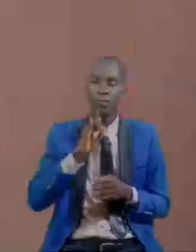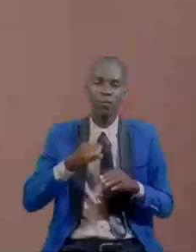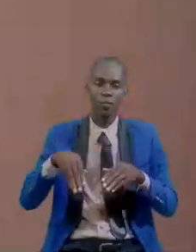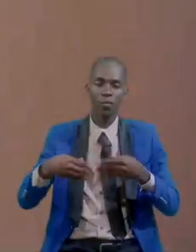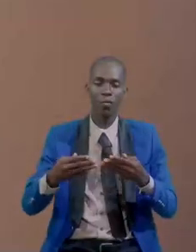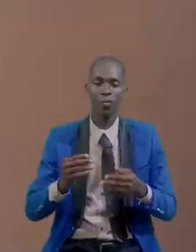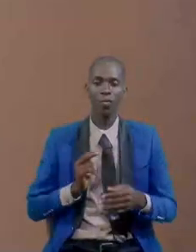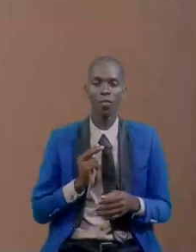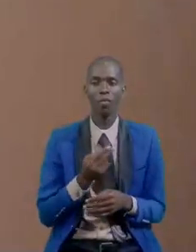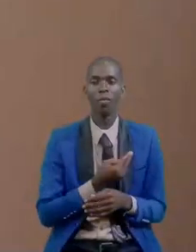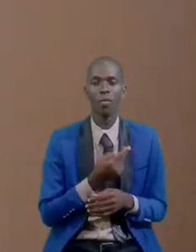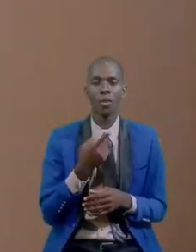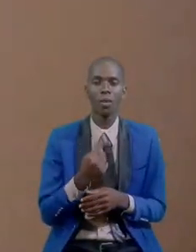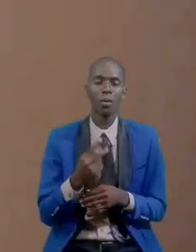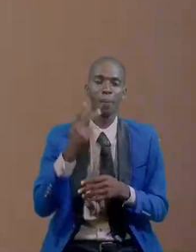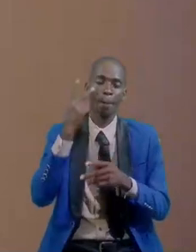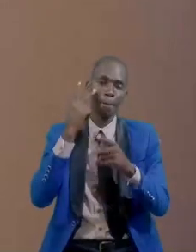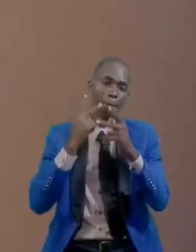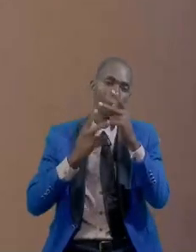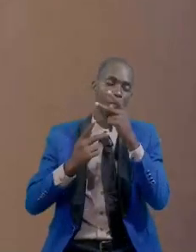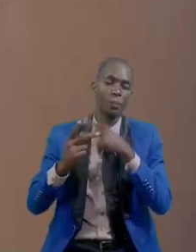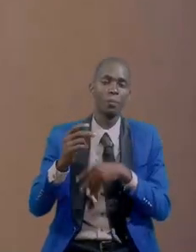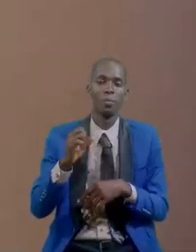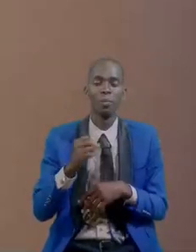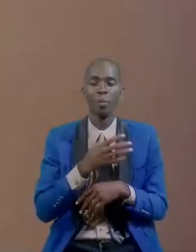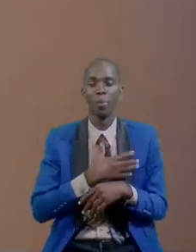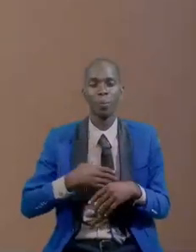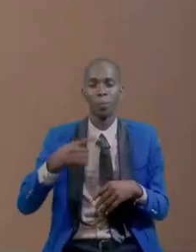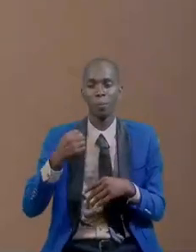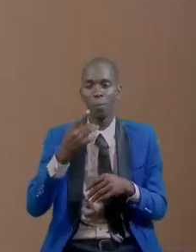Il nous donne la prophétie et la promesse.